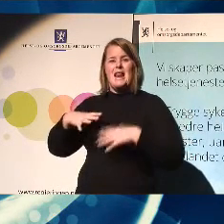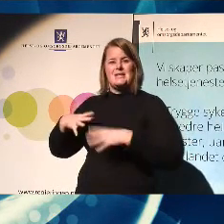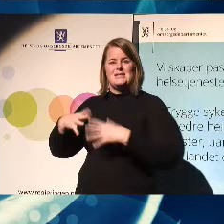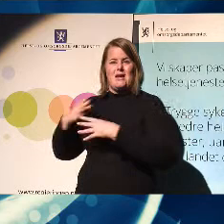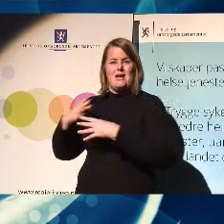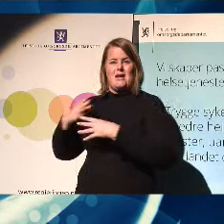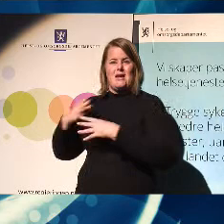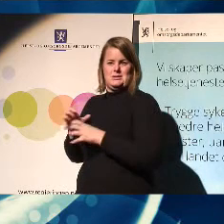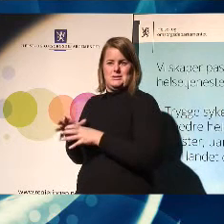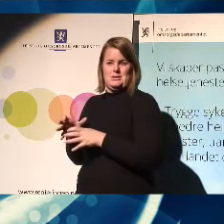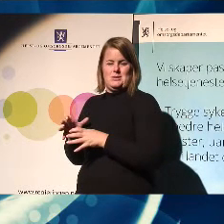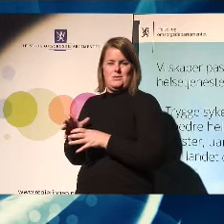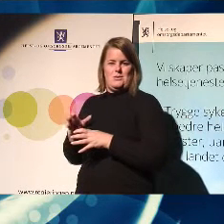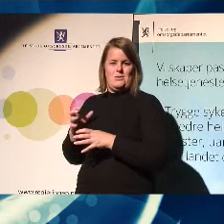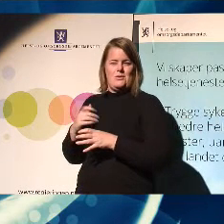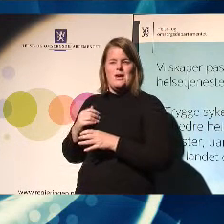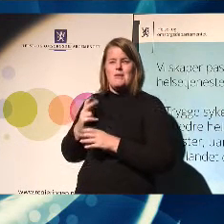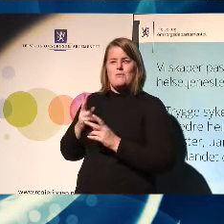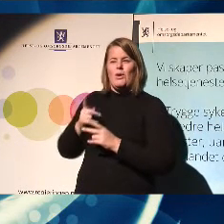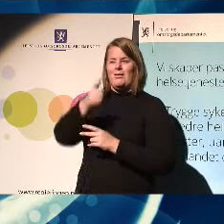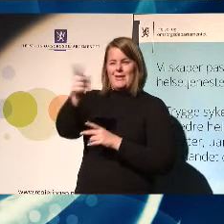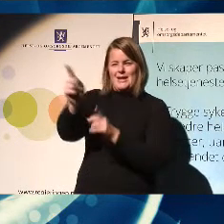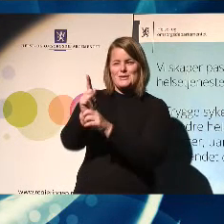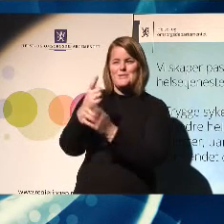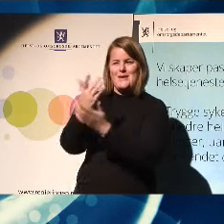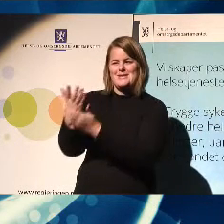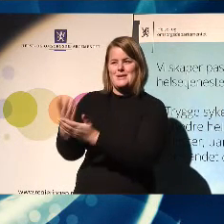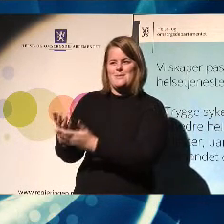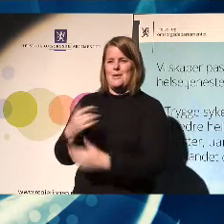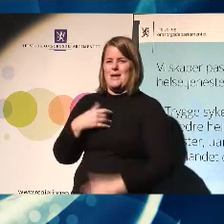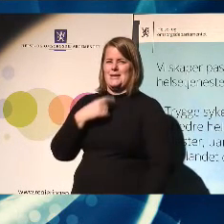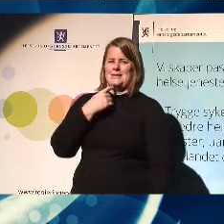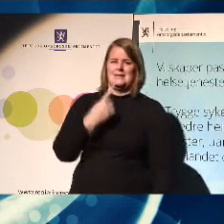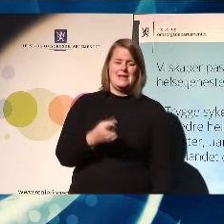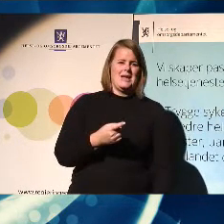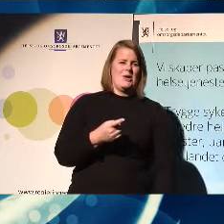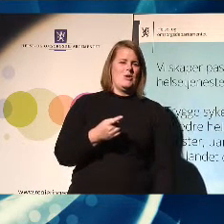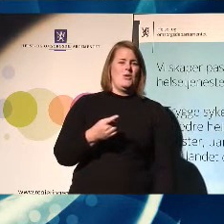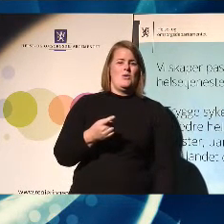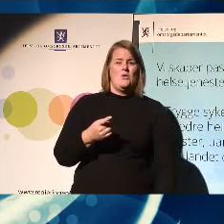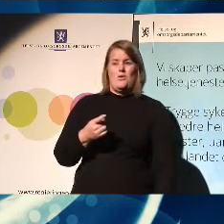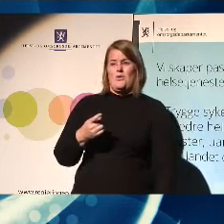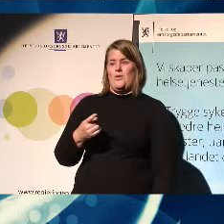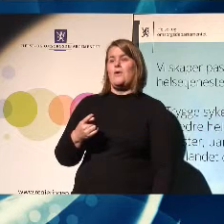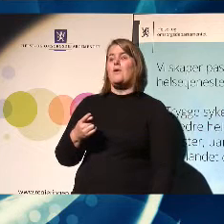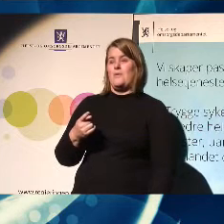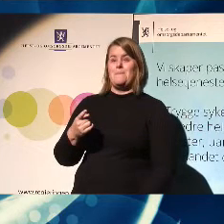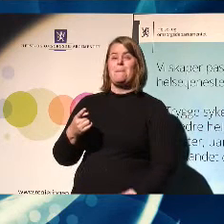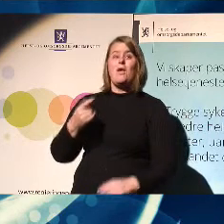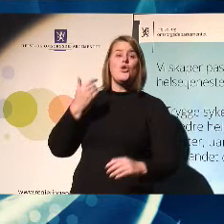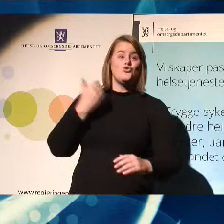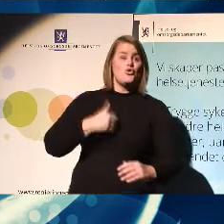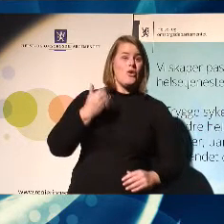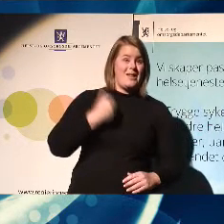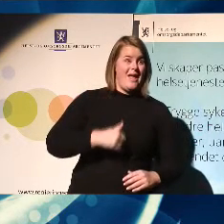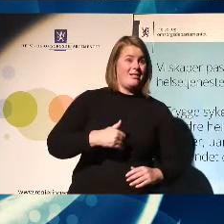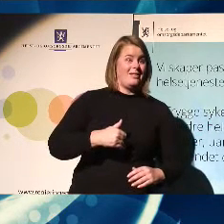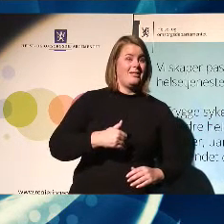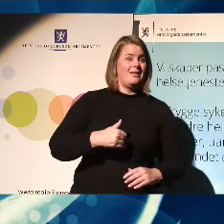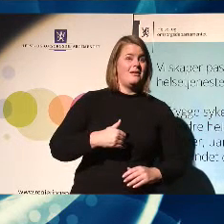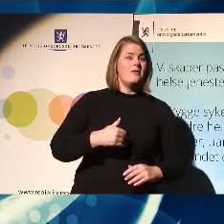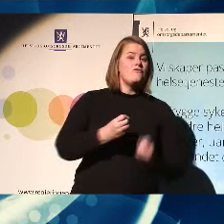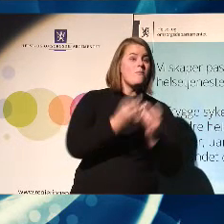bruker dere som et eksempel og sier at det utrolig rart at folk så redde for helsa si når dødeligheten 100%. Og jeg ser